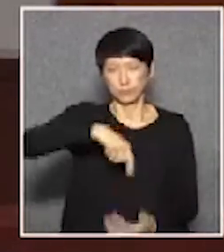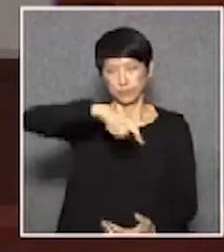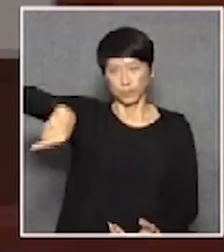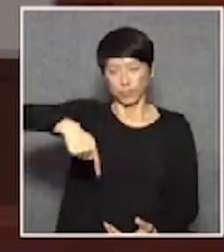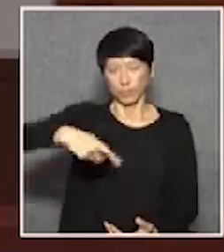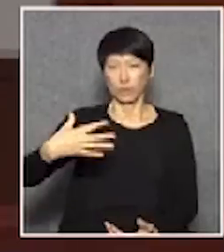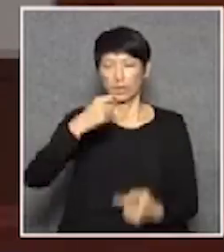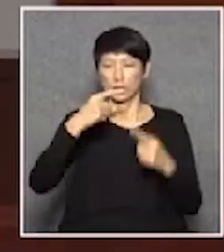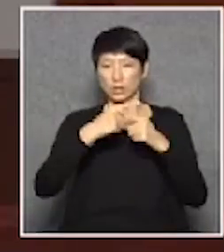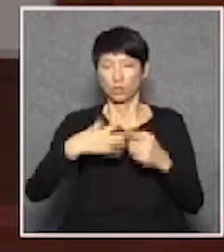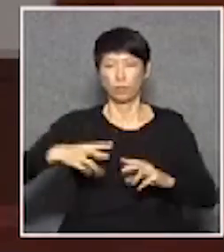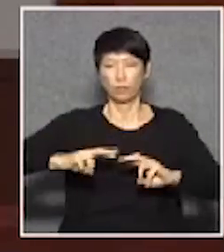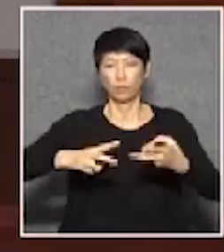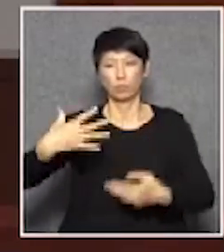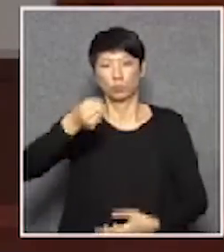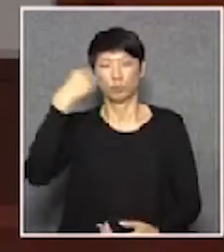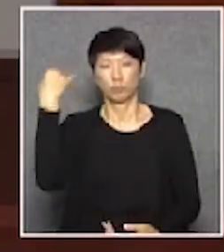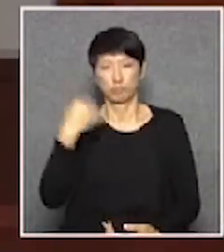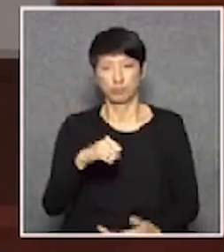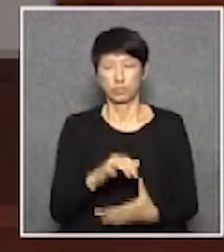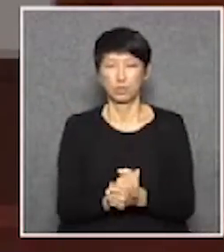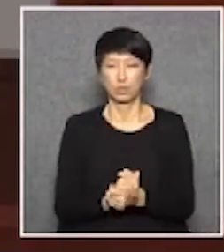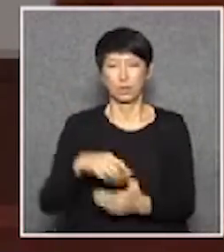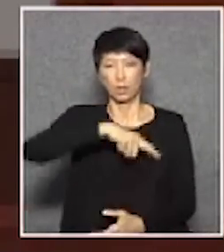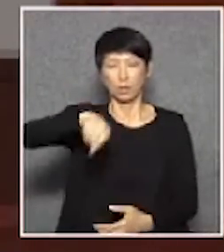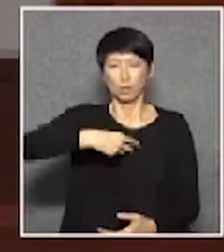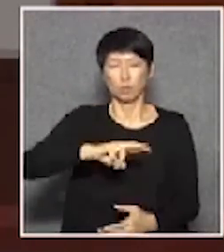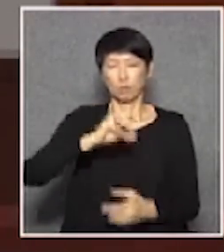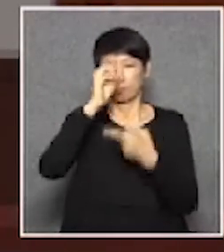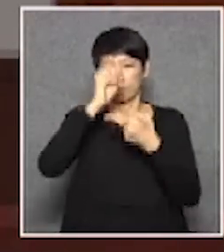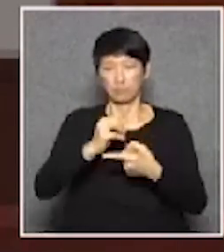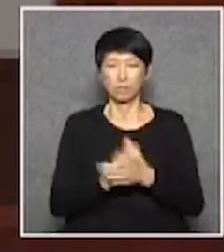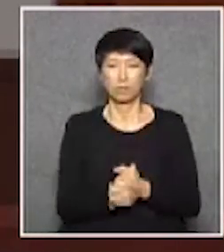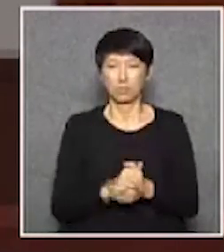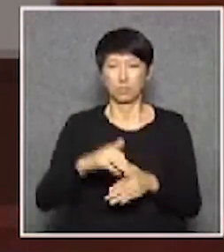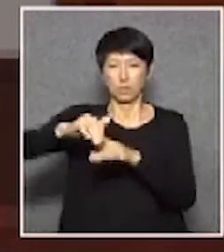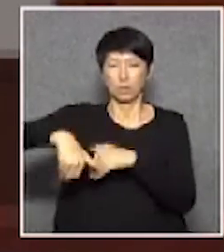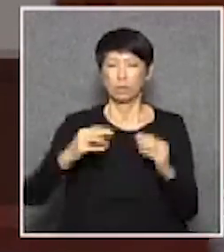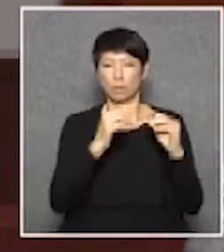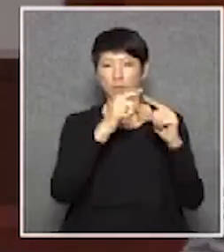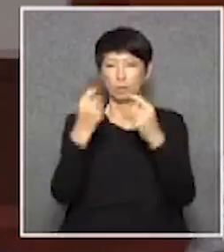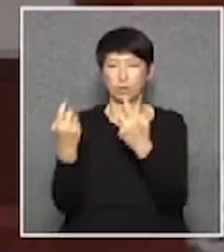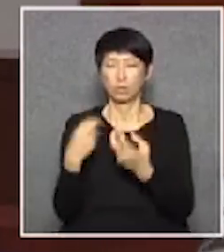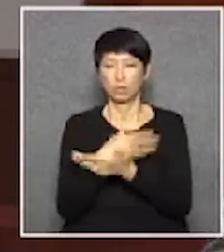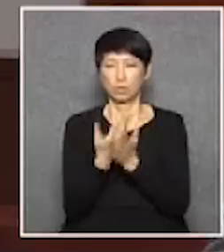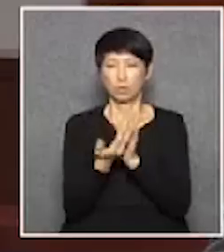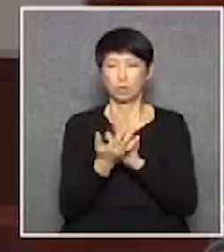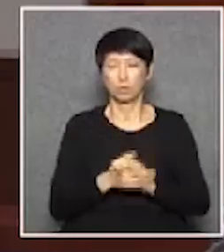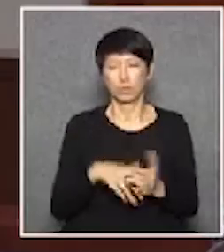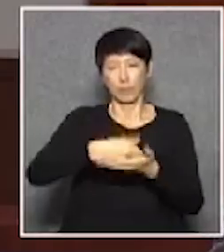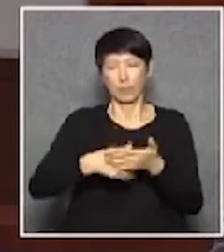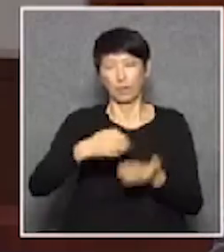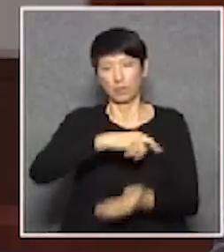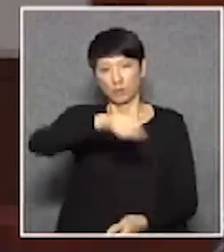人发展土地的权力，令到土地价值变成零，村民要求政府以换地和收购土地